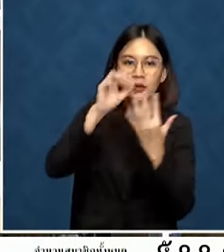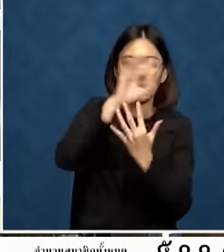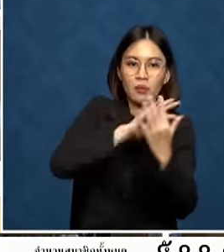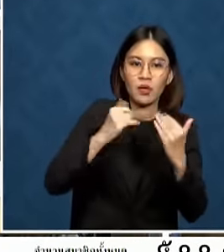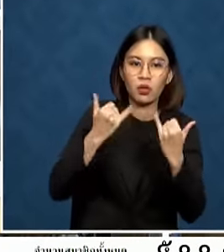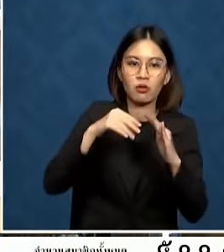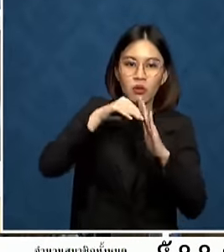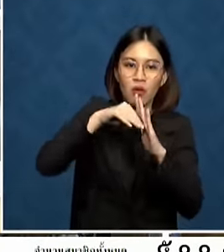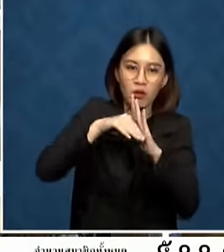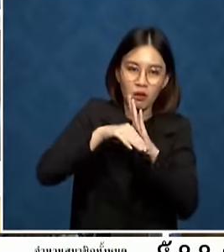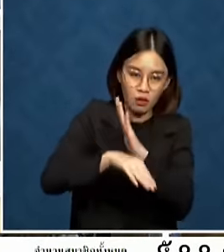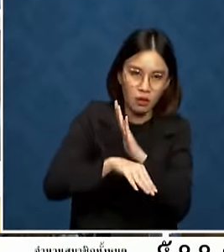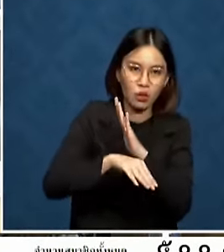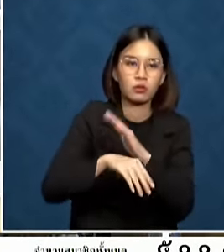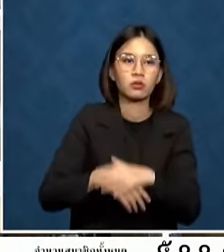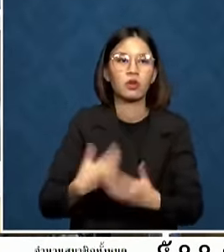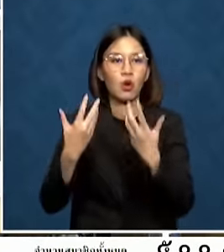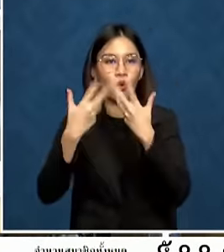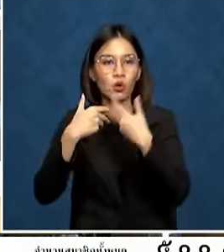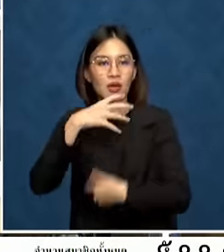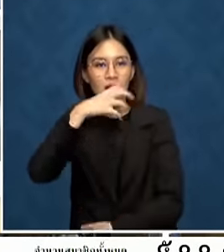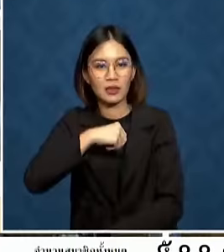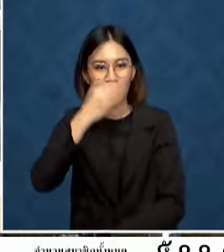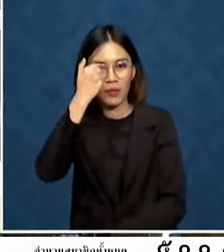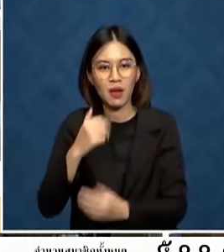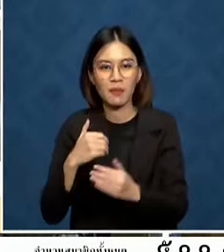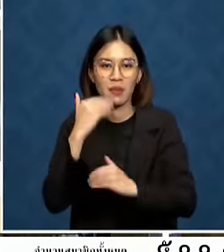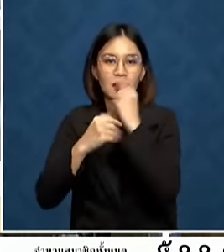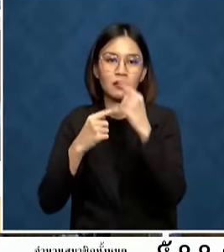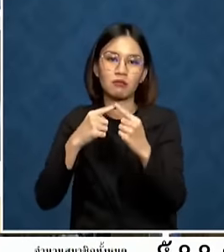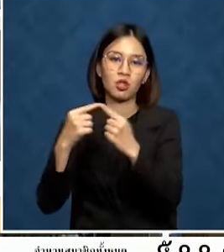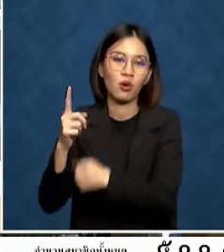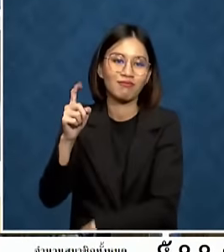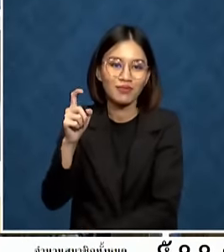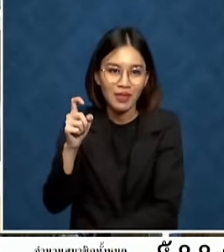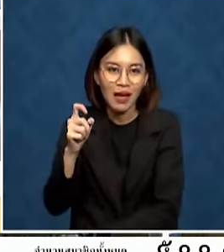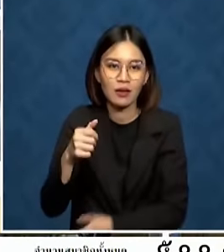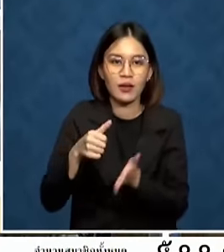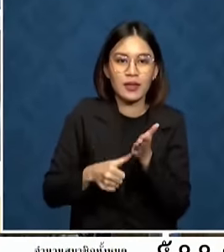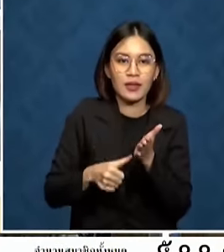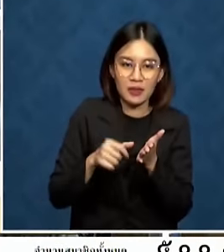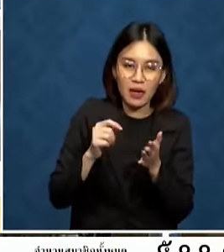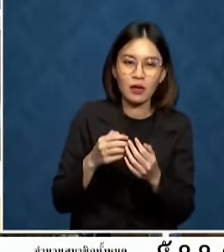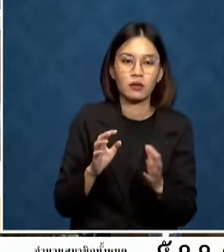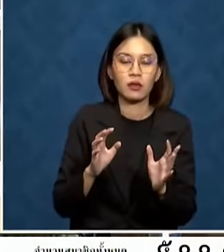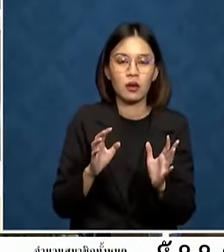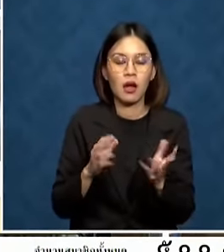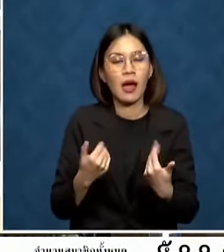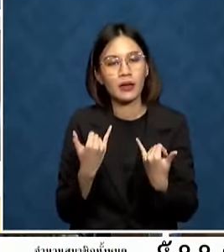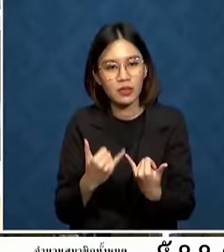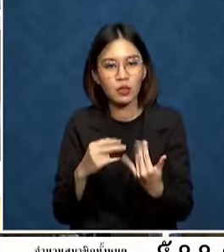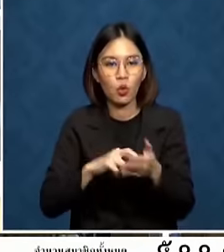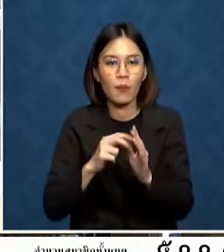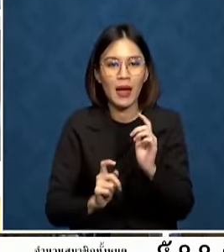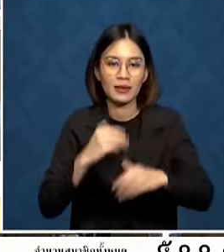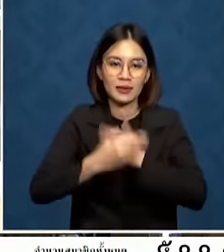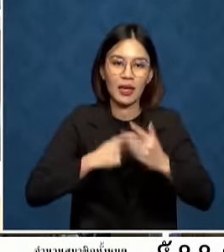ลดลงเรื่อยๆอุตสาหกรรมเก่าถึงไปต่อไม่ได้รวมถึงนี่อาจเป็นสาเหตุสำคัญที่ทำให้ตลาดหุ้น